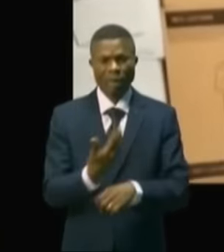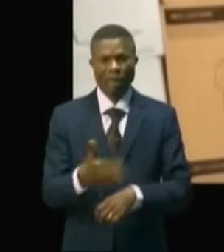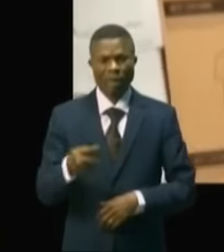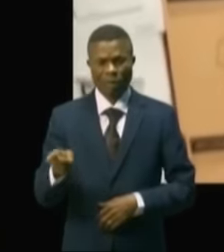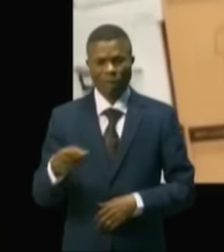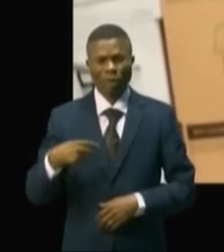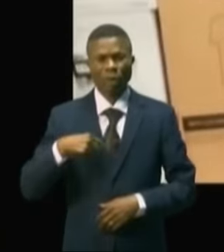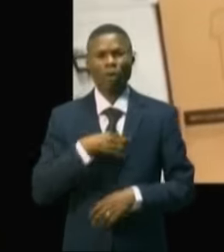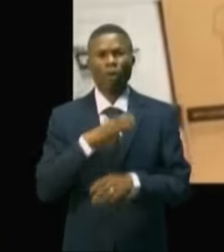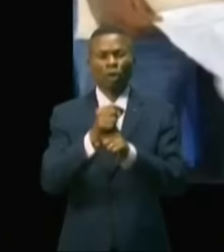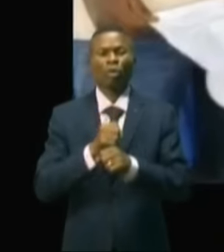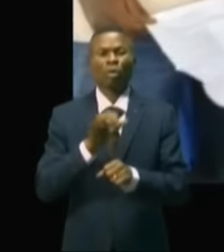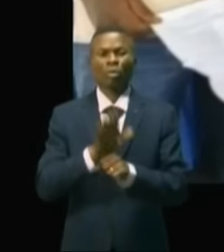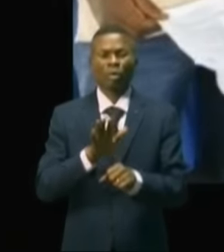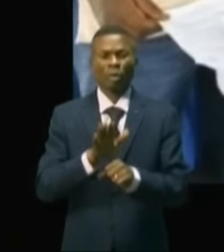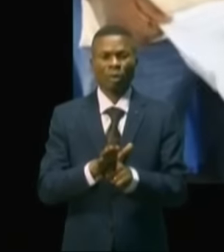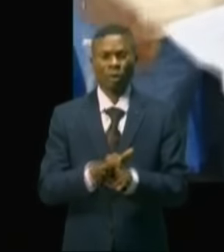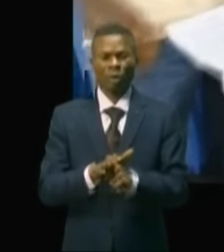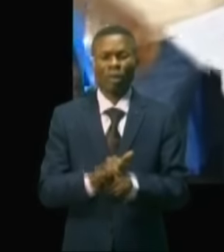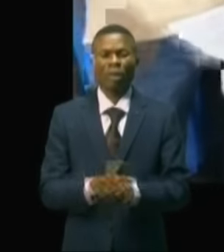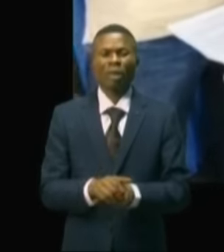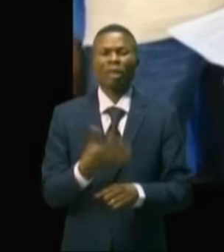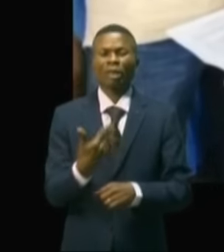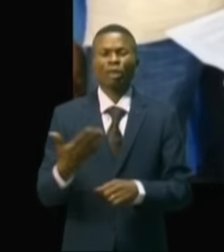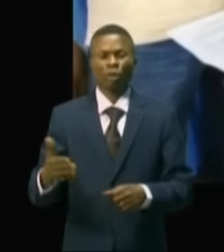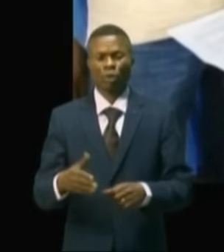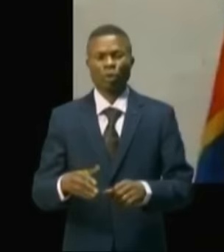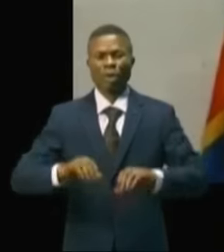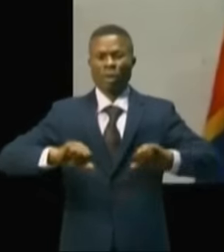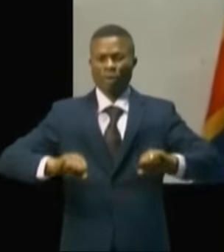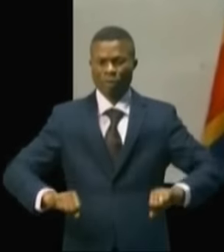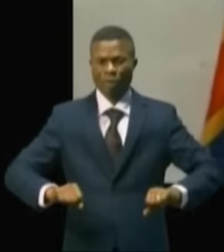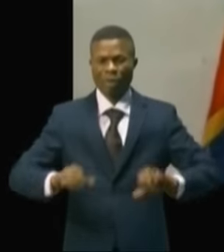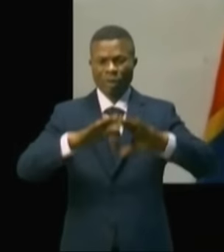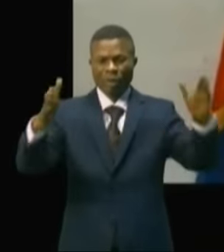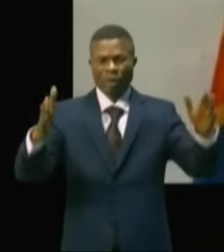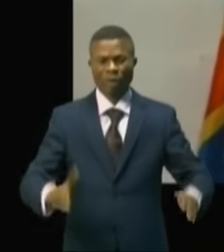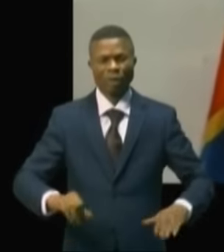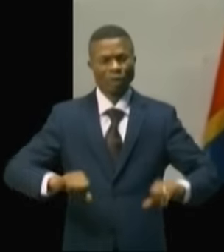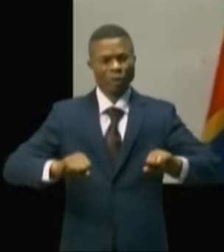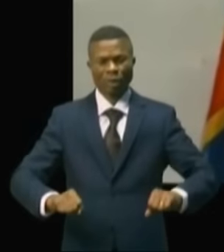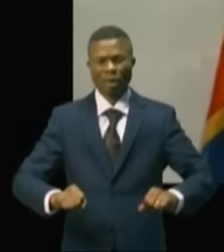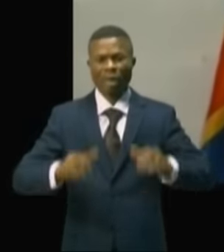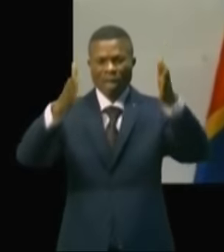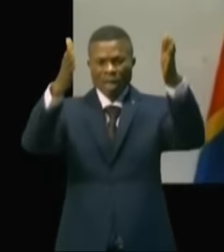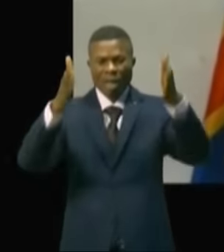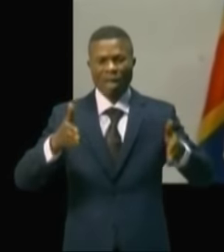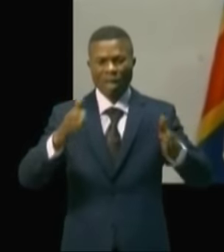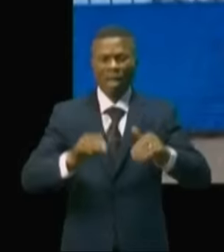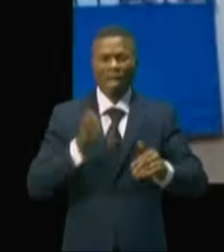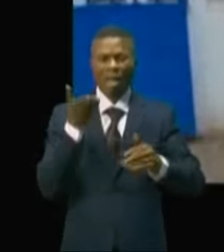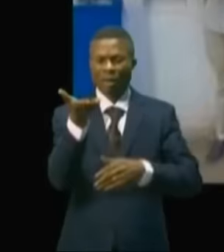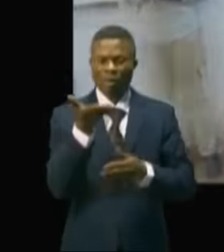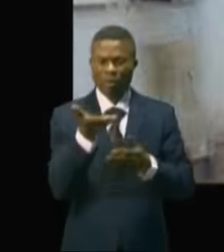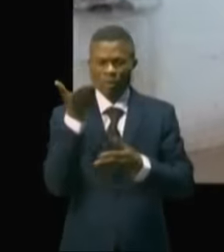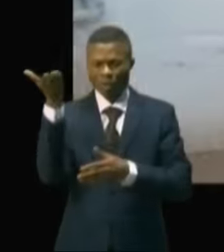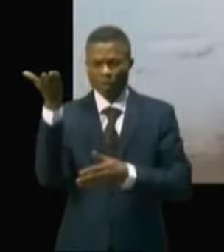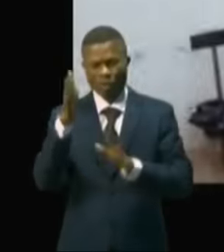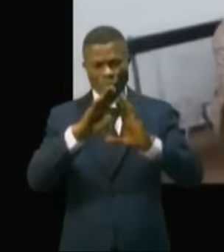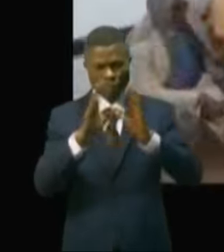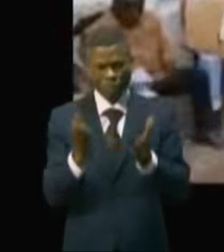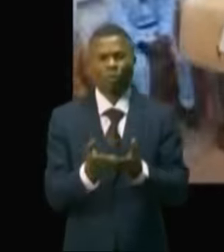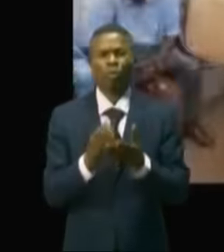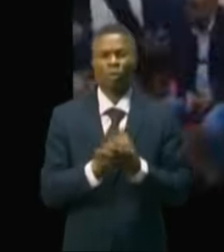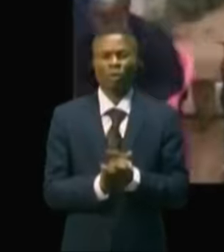aussi un lot important de mobilier de bureau, tables, chaises, armoires, même des bacs à papier,